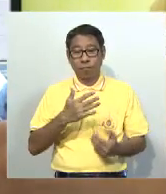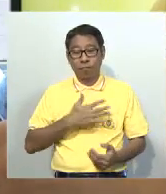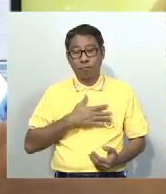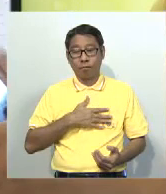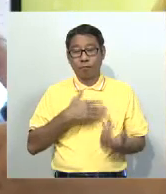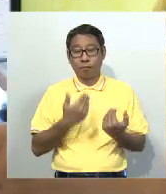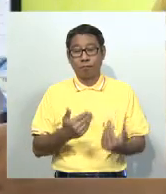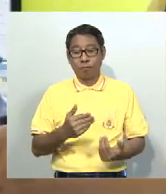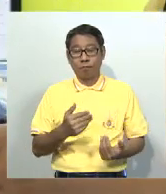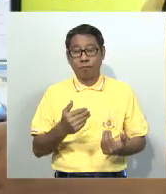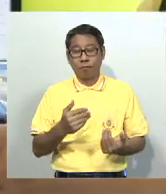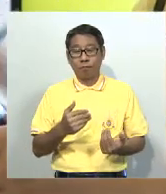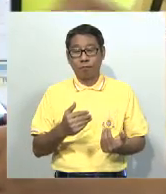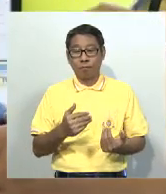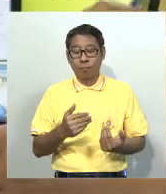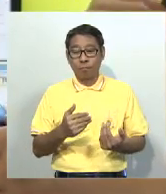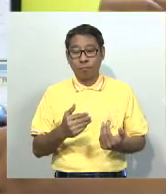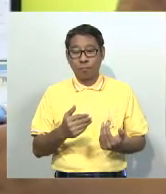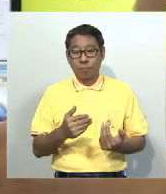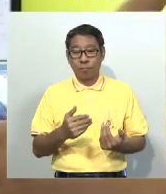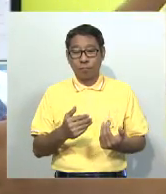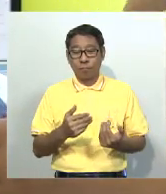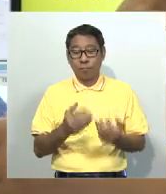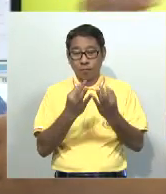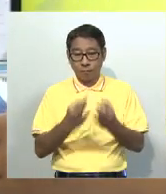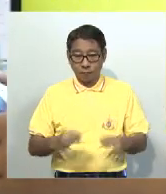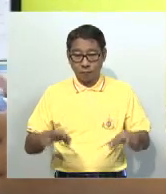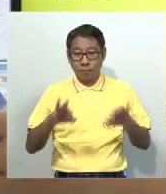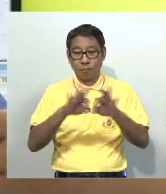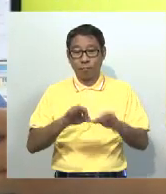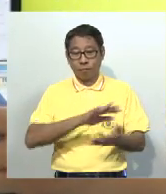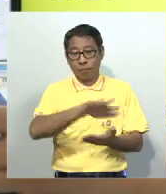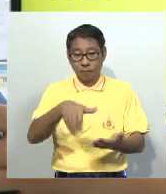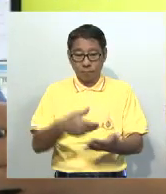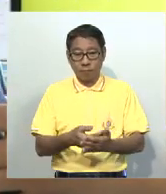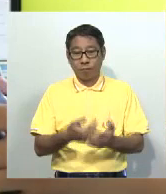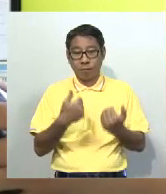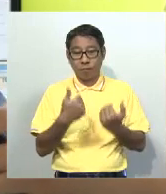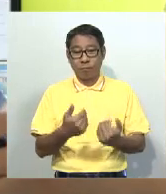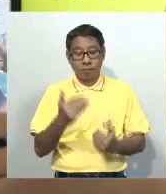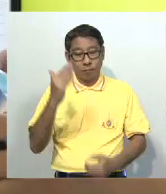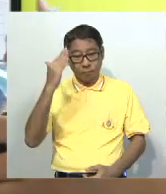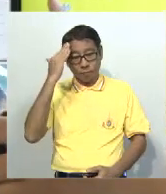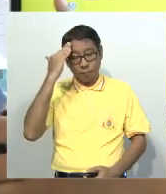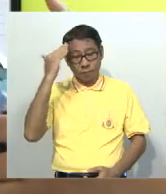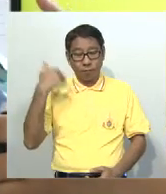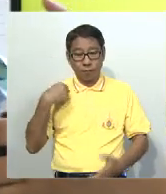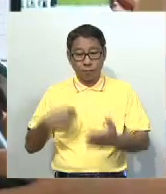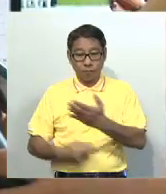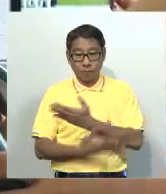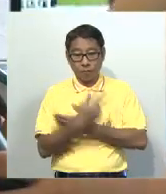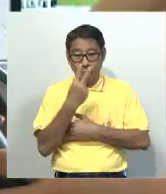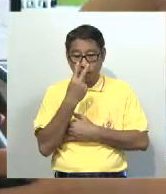ครับอันนี้ก็ทำให้เป็นความสำคัญอันหนึ่งที่พวกเราควรจะได้รับทราบและได้มีโอกาส